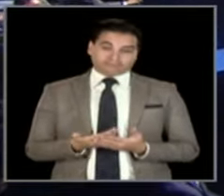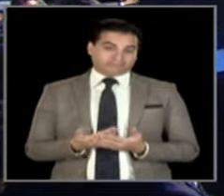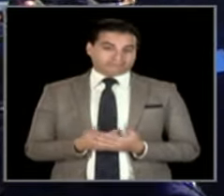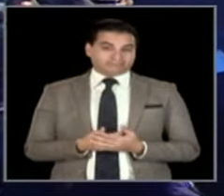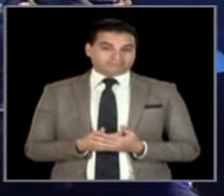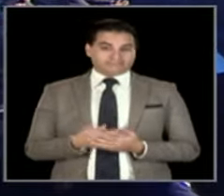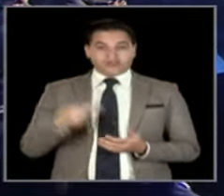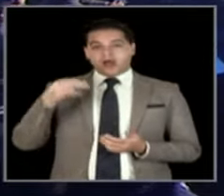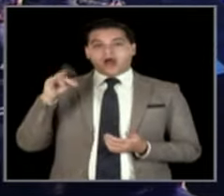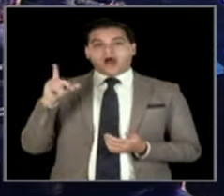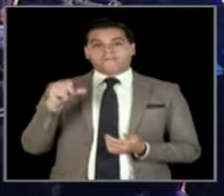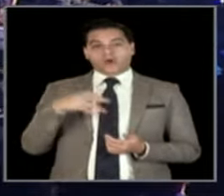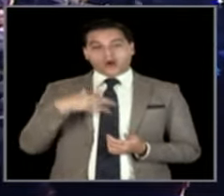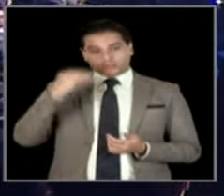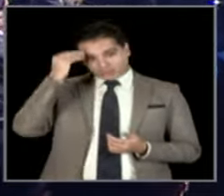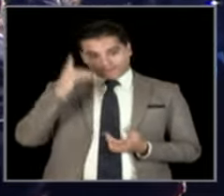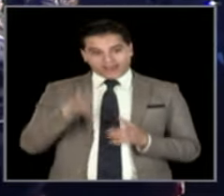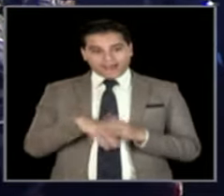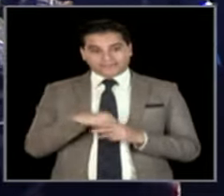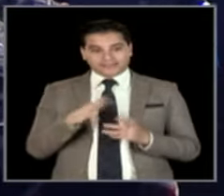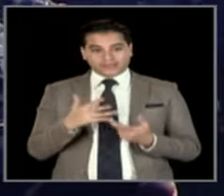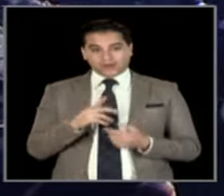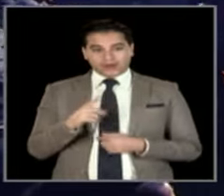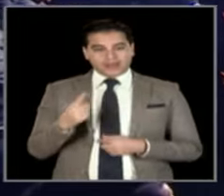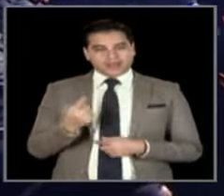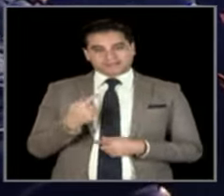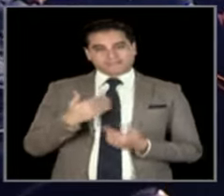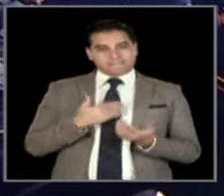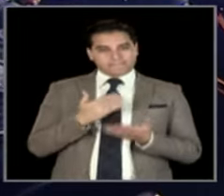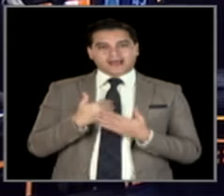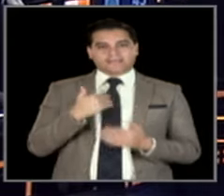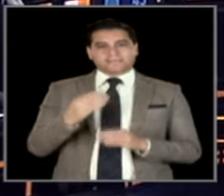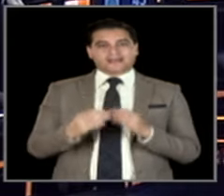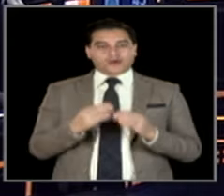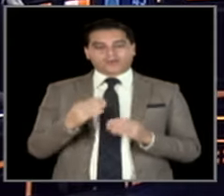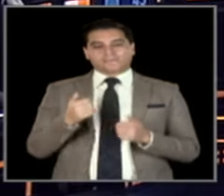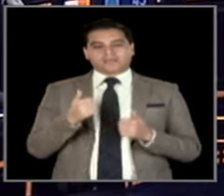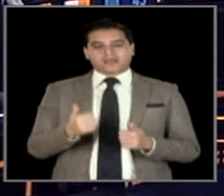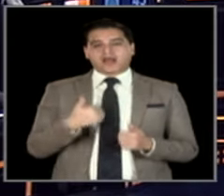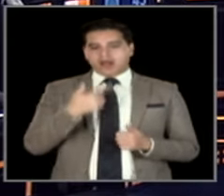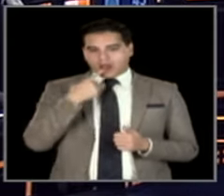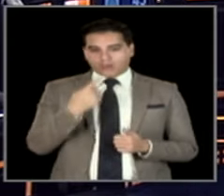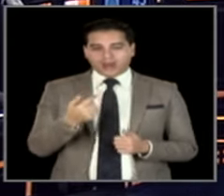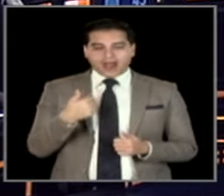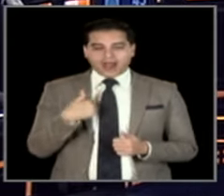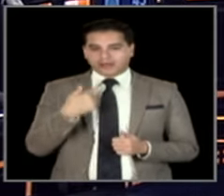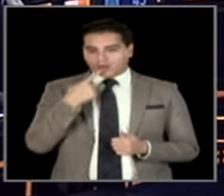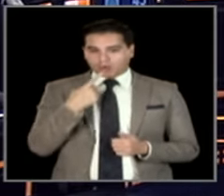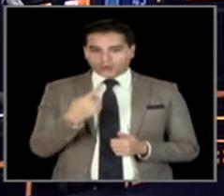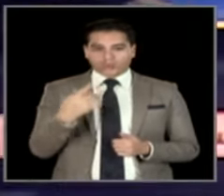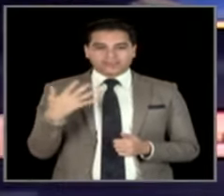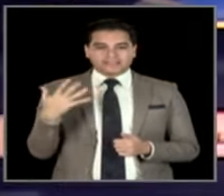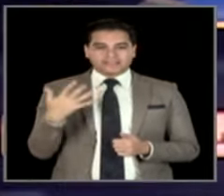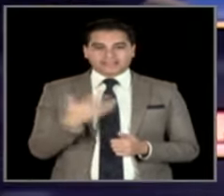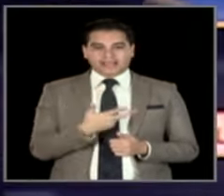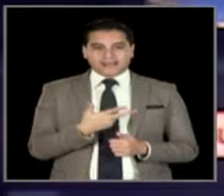يا عمرو عايز تعرف عزة عملت إيه ولا لأ؟ لا بعد ما أجاوب إن شاء الله. طيب هقول لك على حاجة واحدة بس.